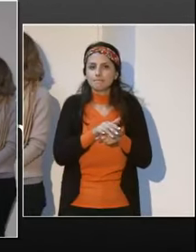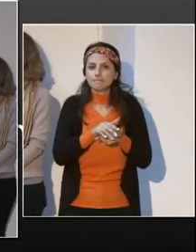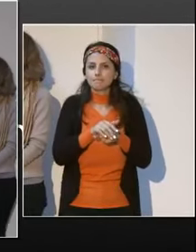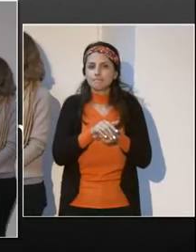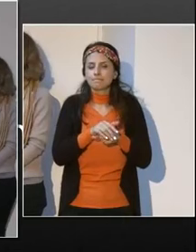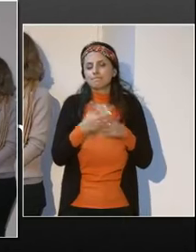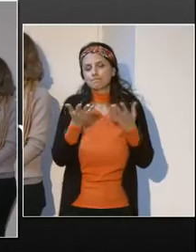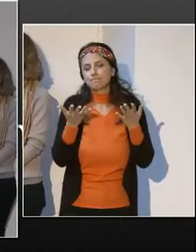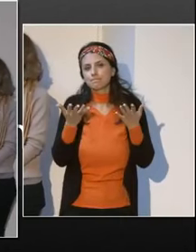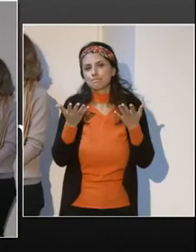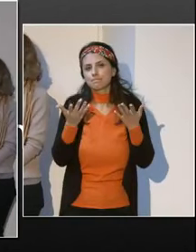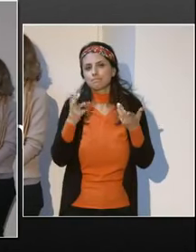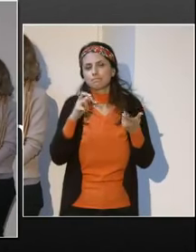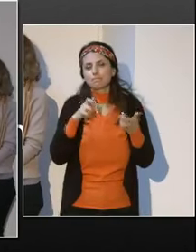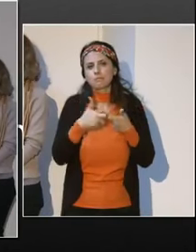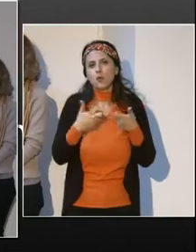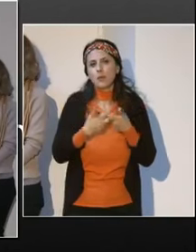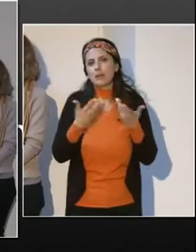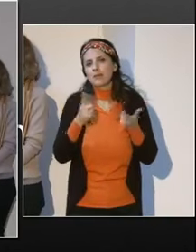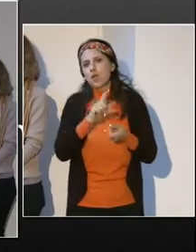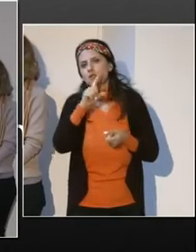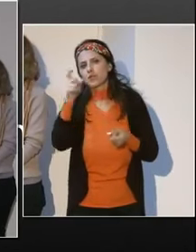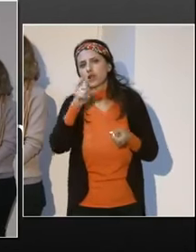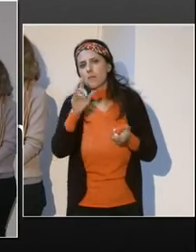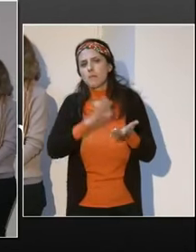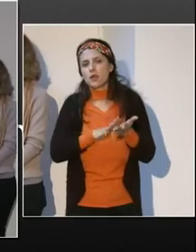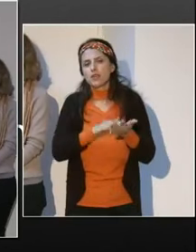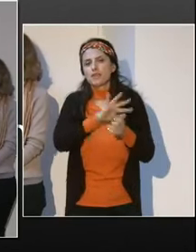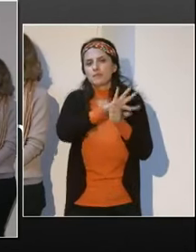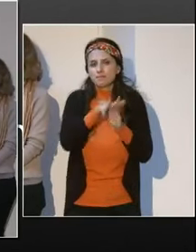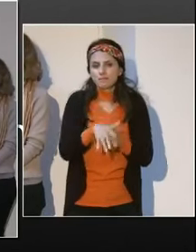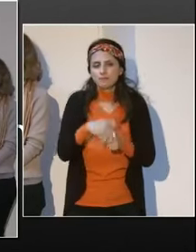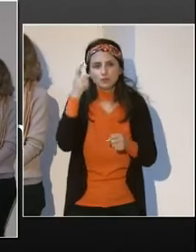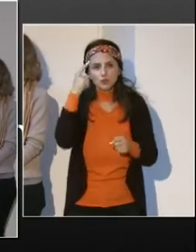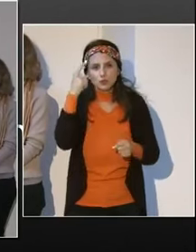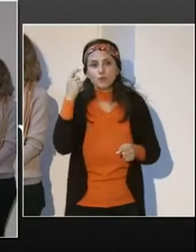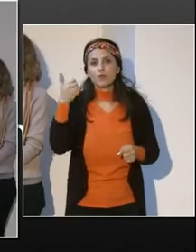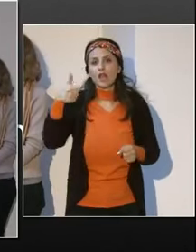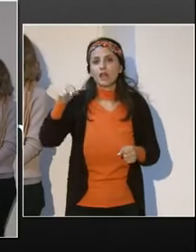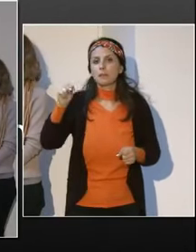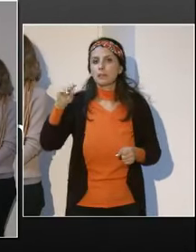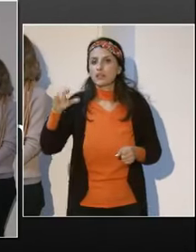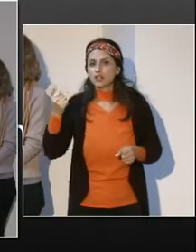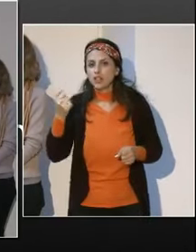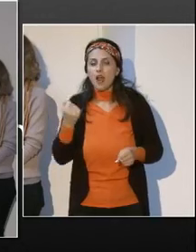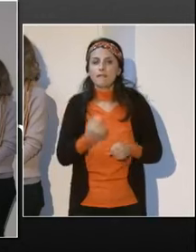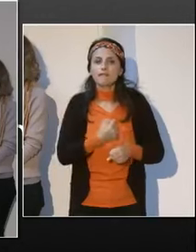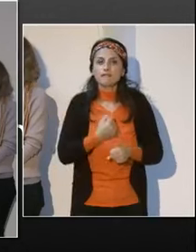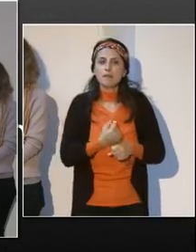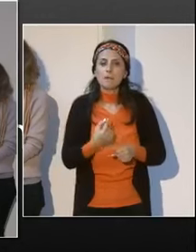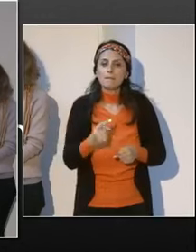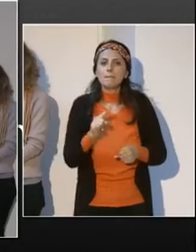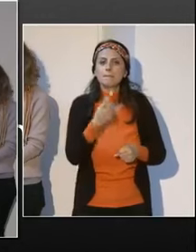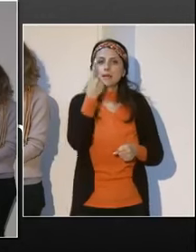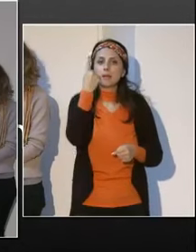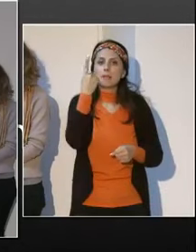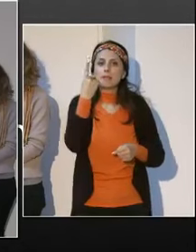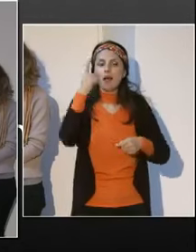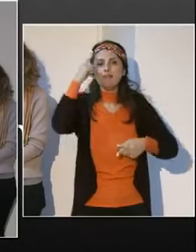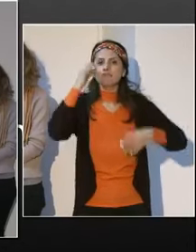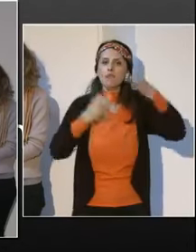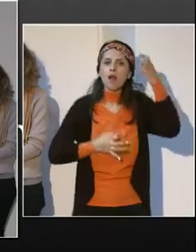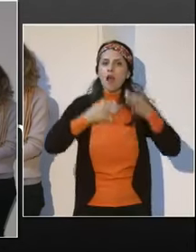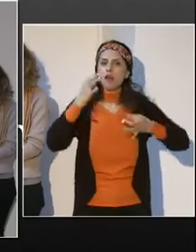neprielnice gen frate de de riscurile epidemiologice ani de pe de cea a realizat prima analiza amanuntita